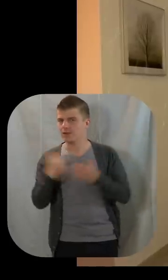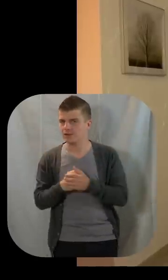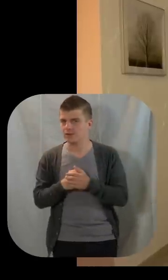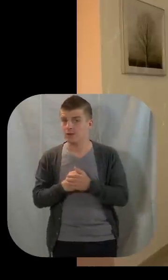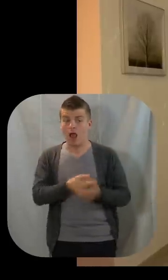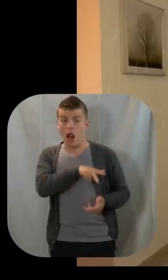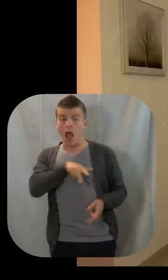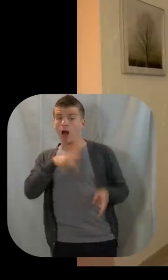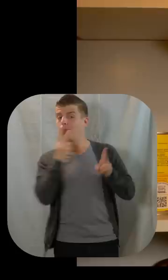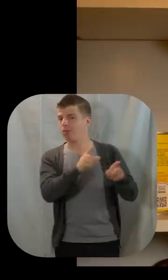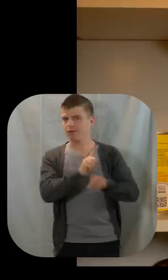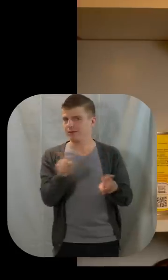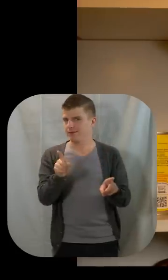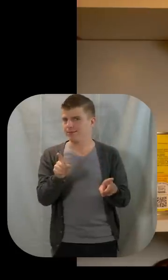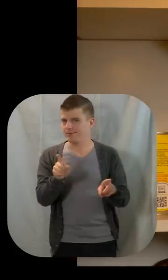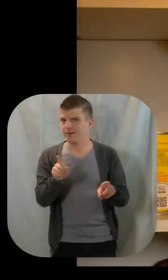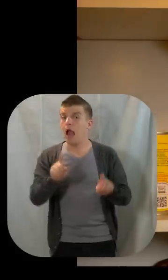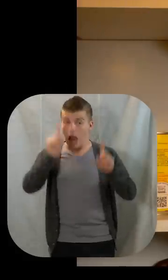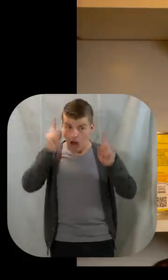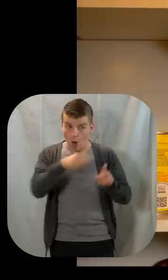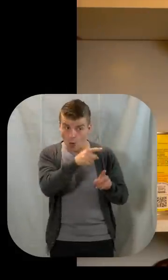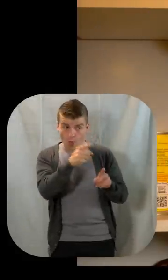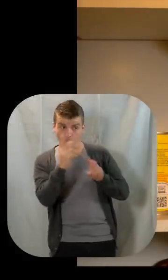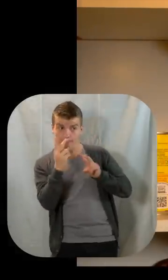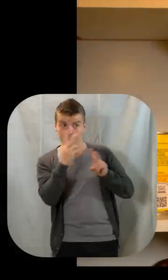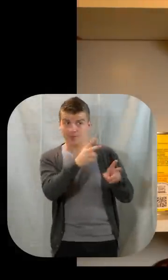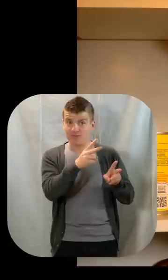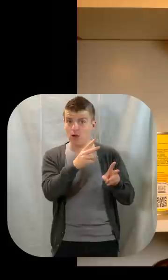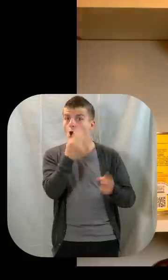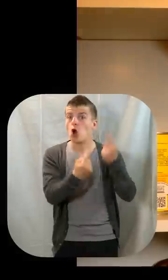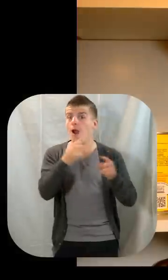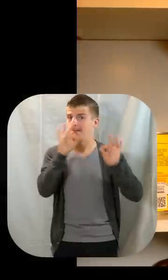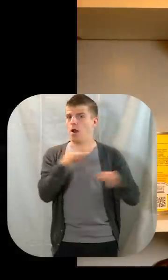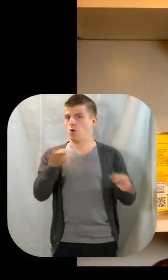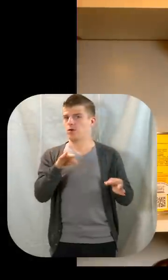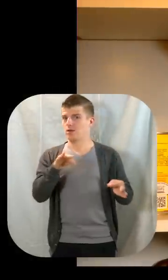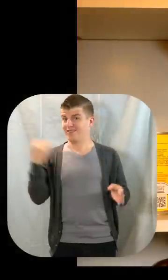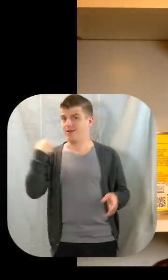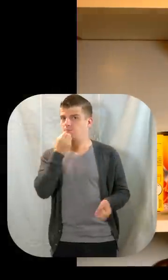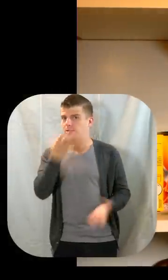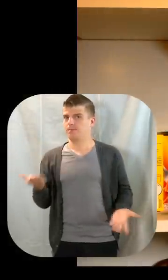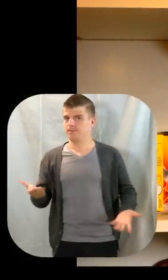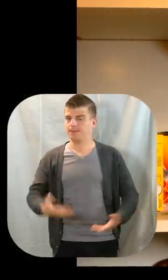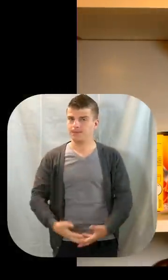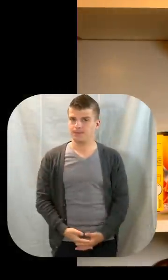lange liegen. Und dann sollten es natürlich Sachen sein, die man nicht unbedingt kochen muss.